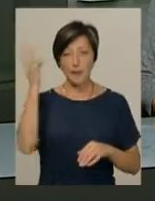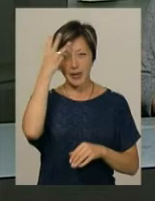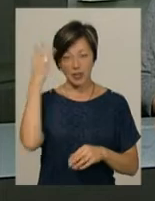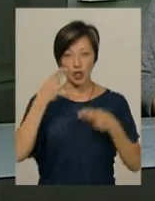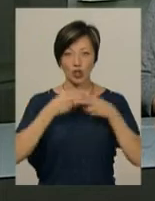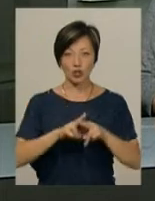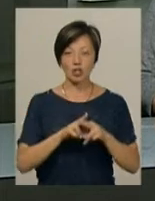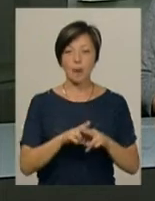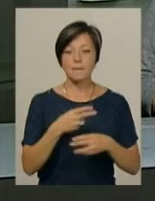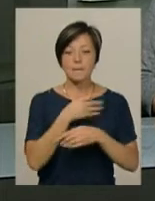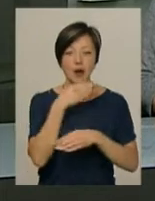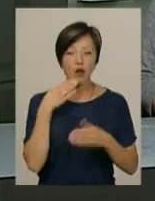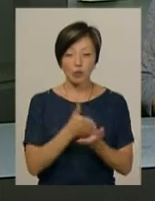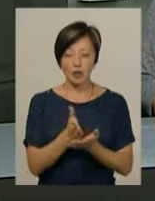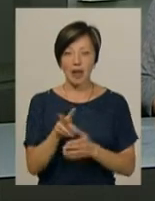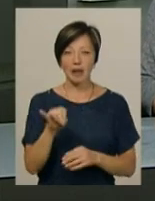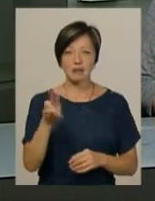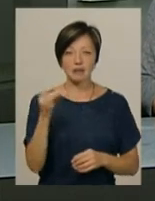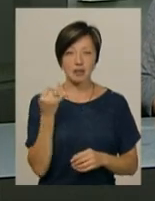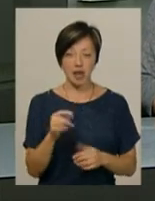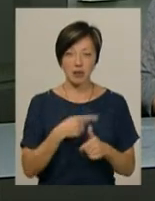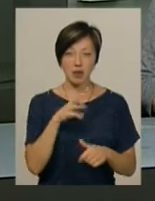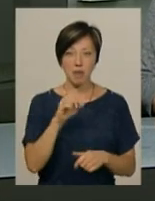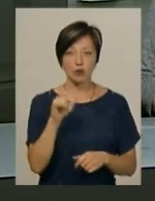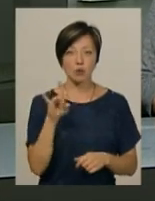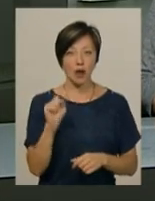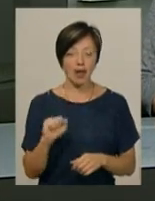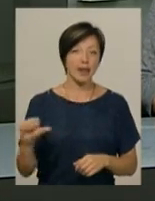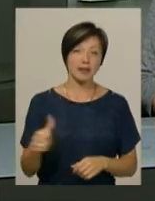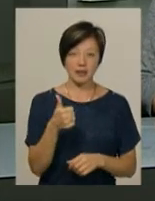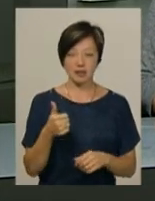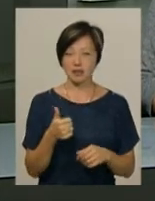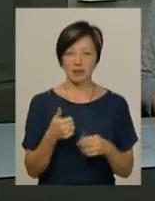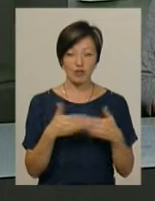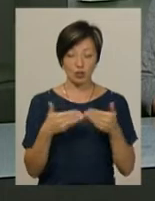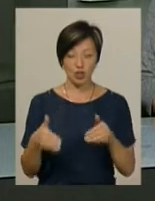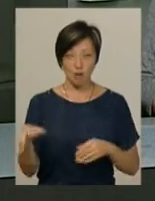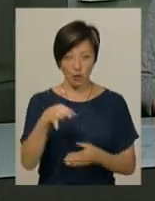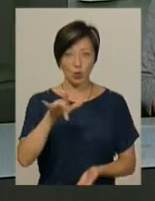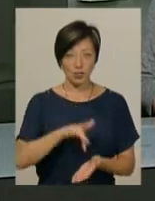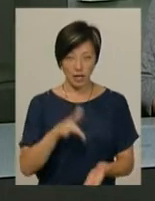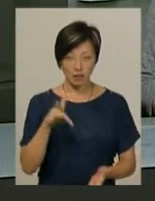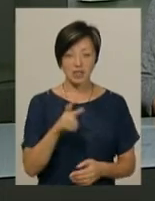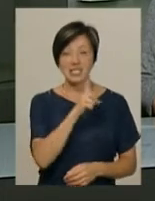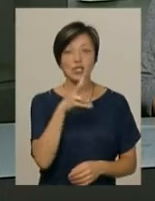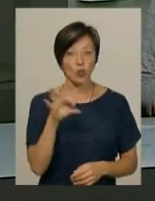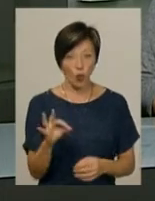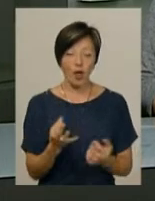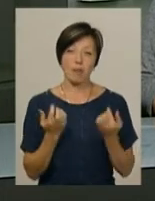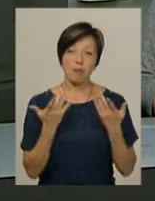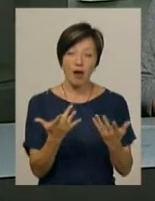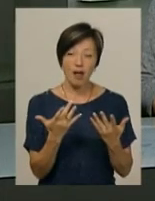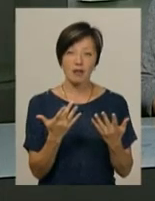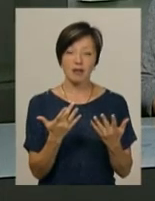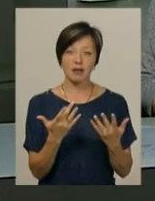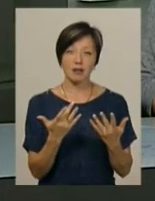Хмельницького технологічного багатопрофільного ліцею імені Артема Мазура, котрі єдині з цьогорічних випускників обласного центру під час проходження зовнішнього